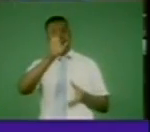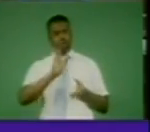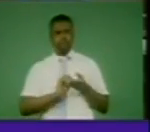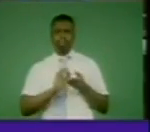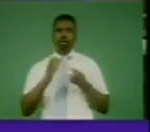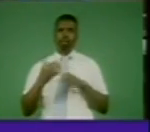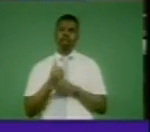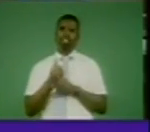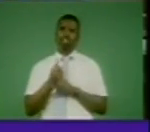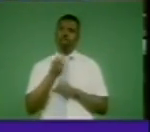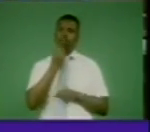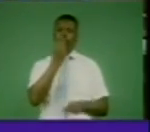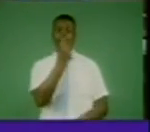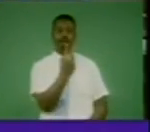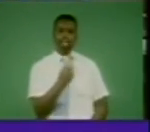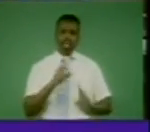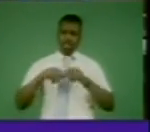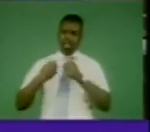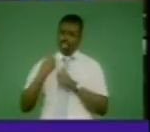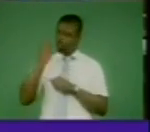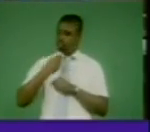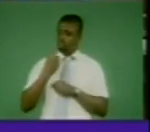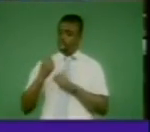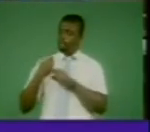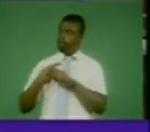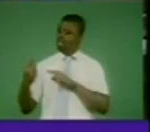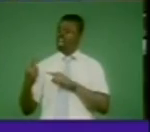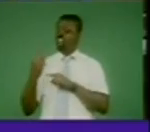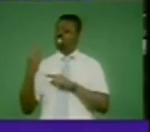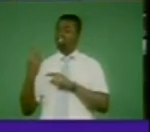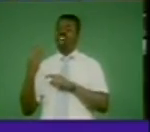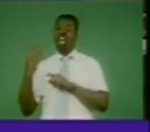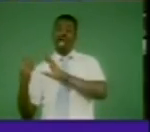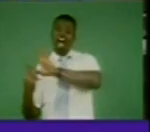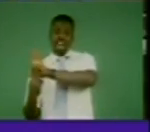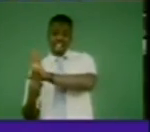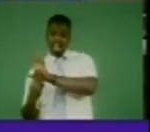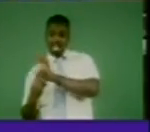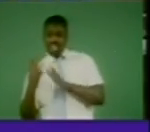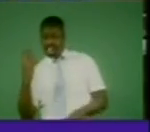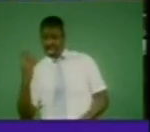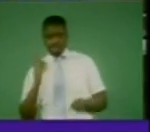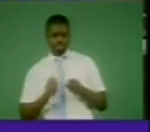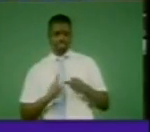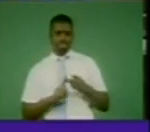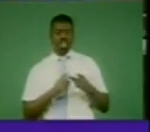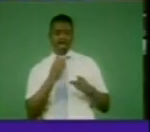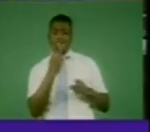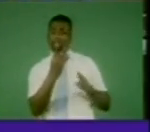isipokuwa sura ya 128 kura 4, sura ya 129 kura 3